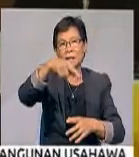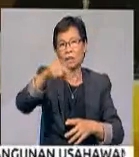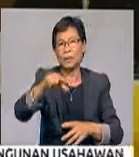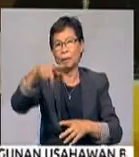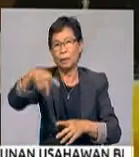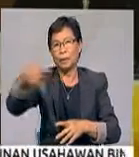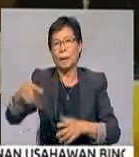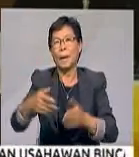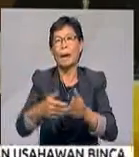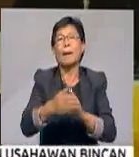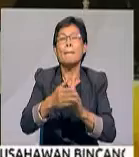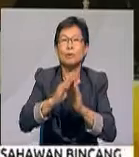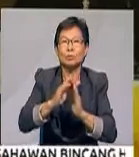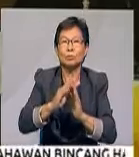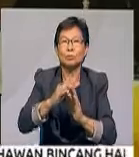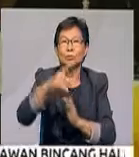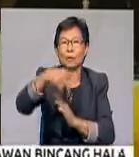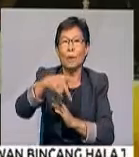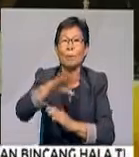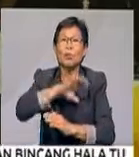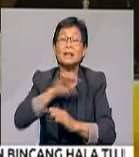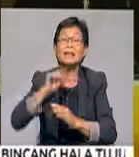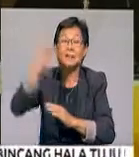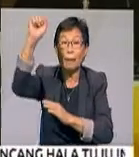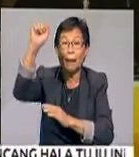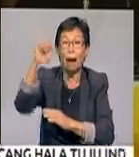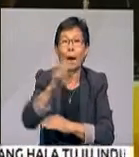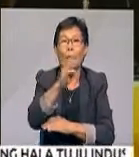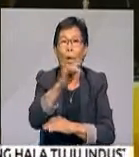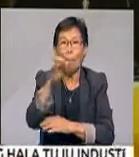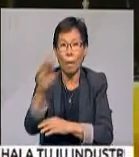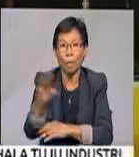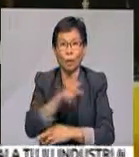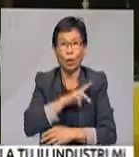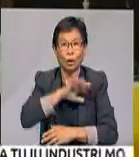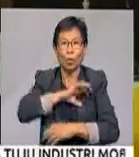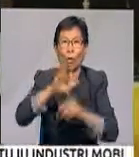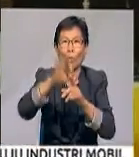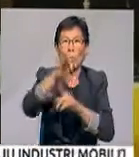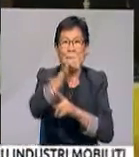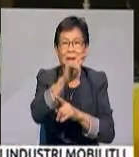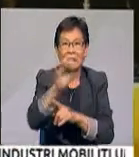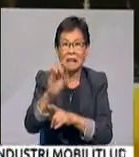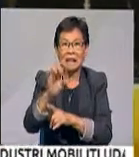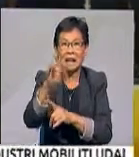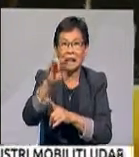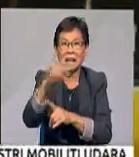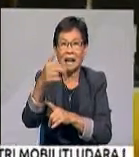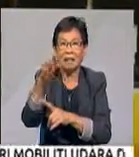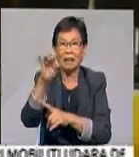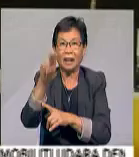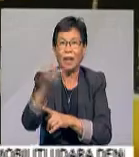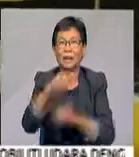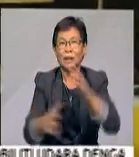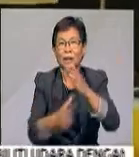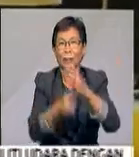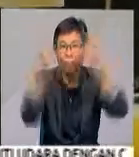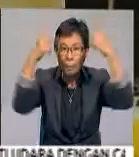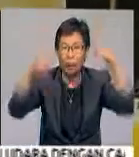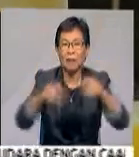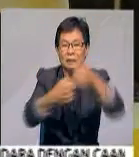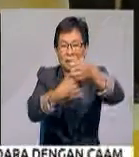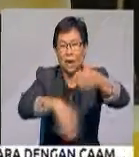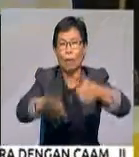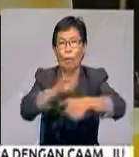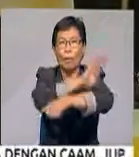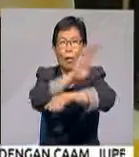ialah pesuruhjaya polis Sabah Datuk Omar Mamah ketua polis Pulau Pinang Datuk t Nar sakaran dan timbalan pengarah cawangan